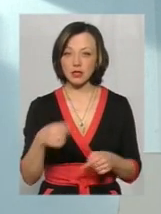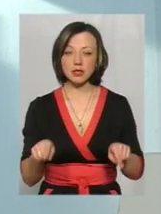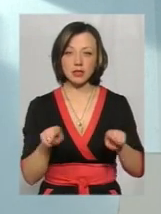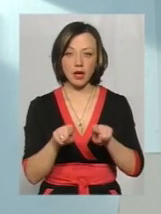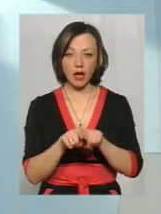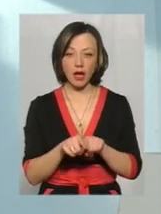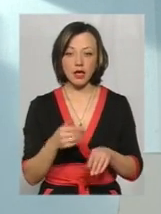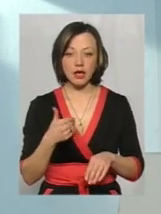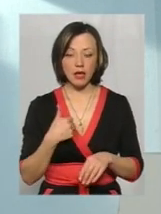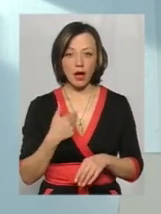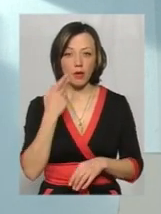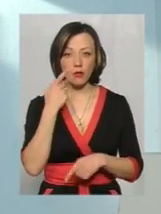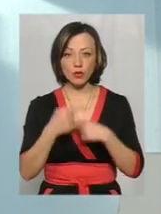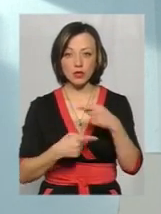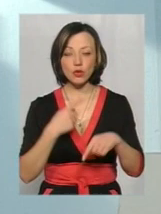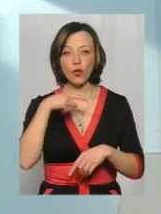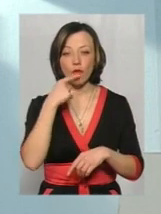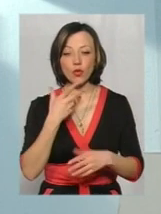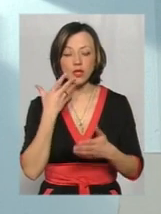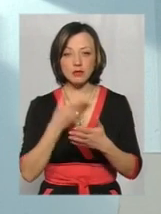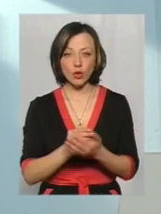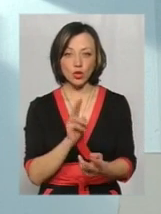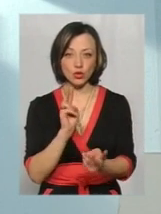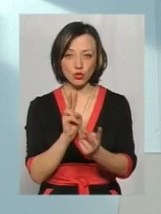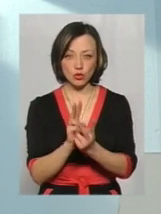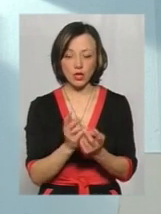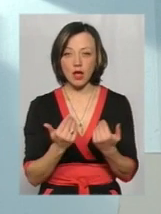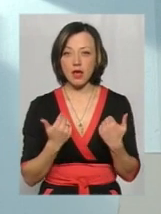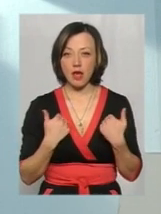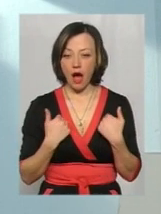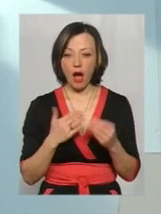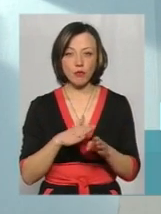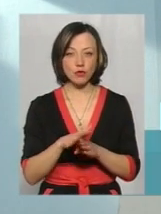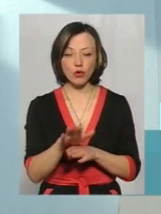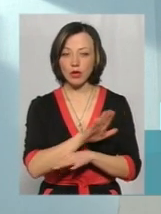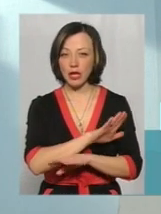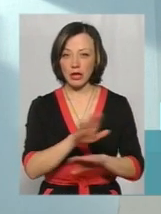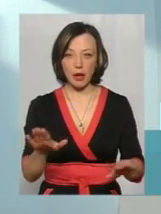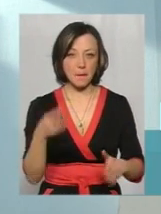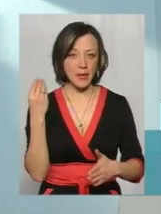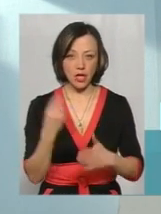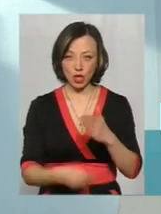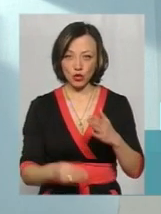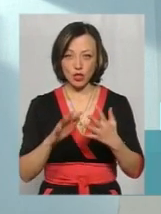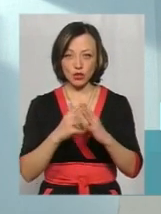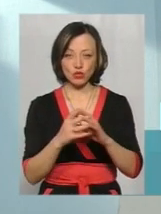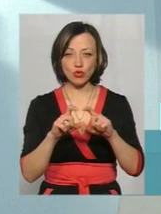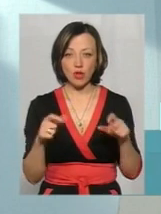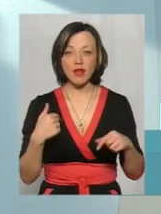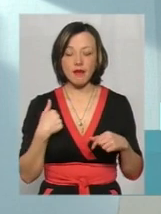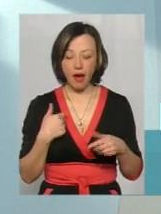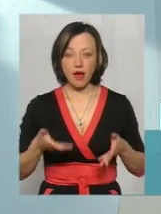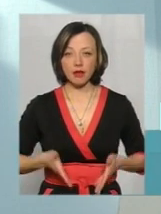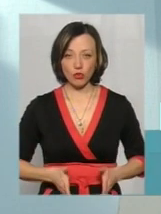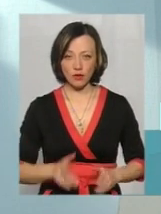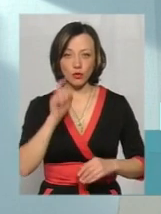яку я постійно говорю на своїх зустрічах. Я абсолютно не принижую сільську школу. Я вихідець із українського